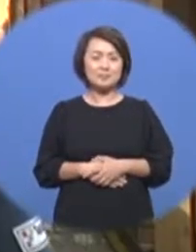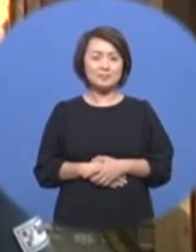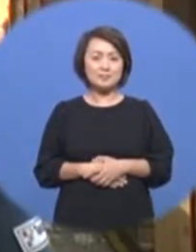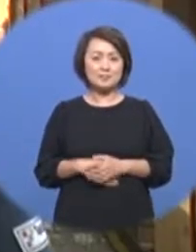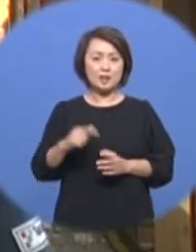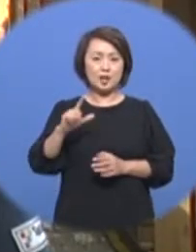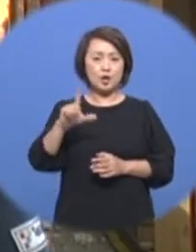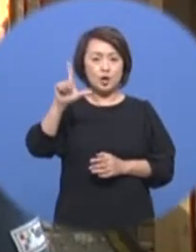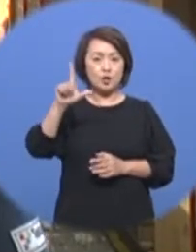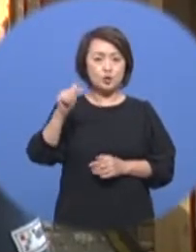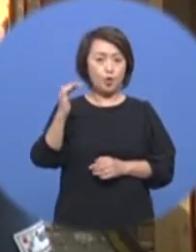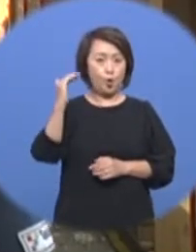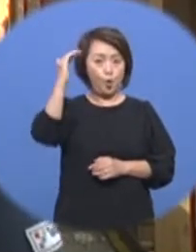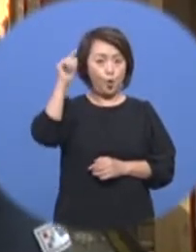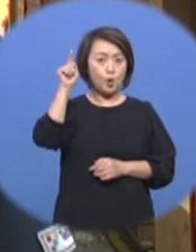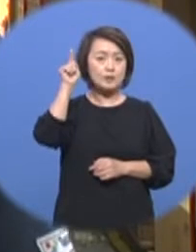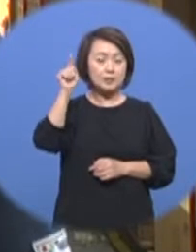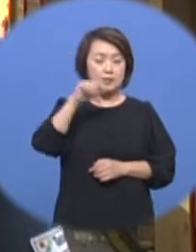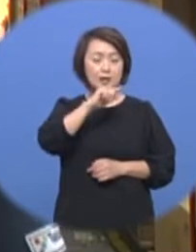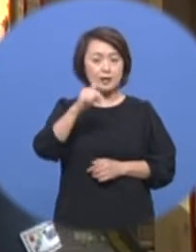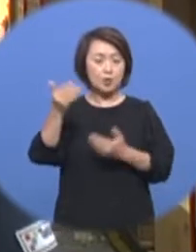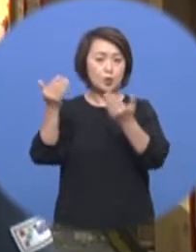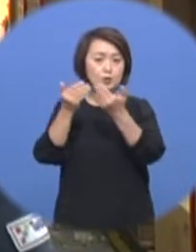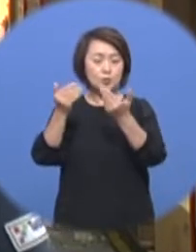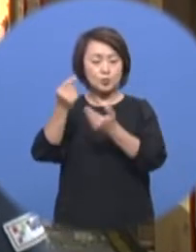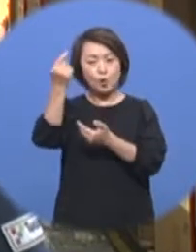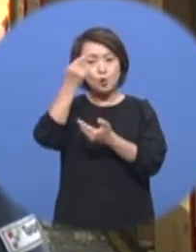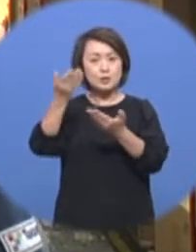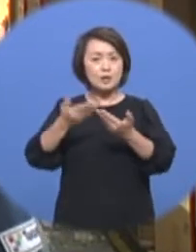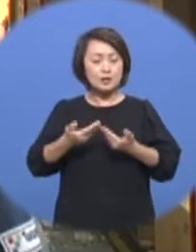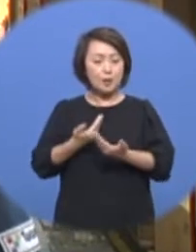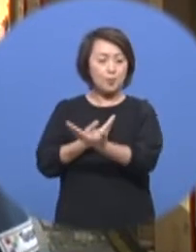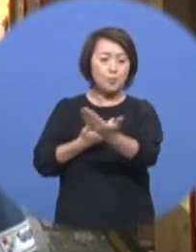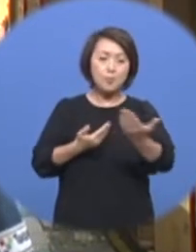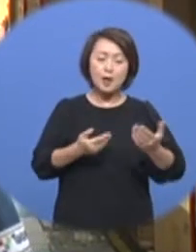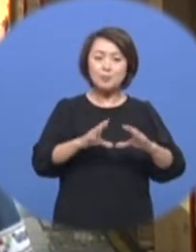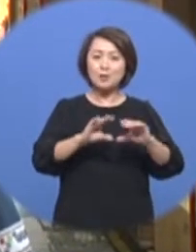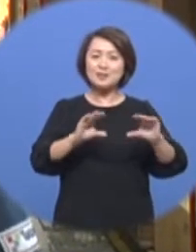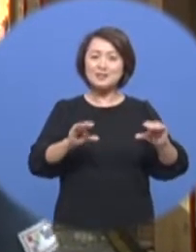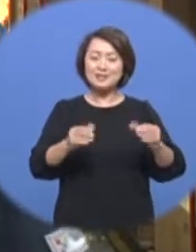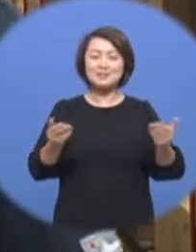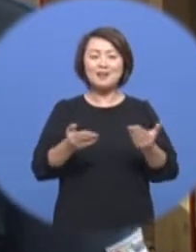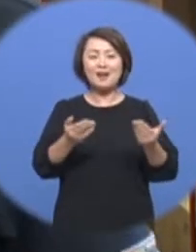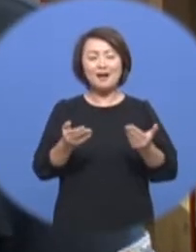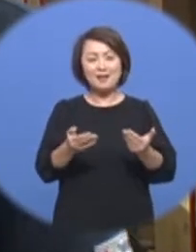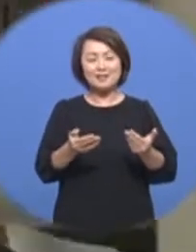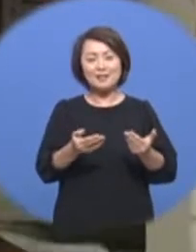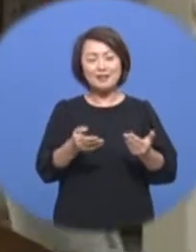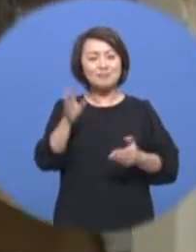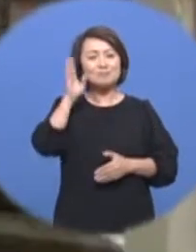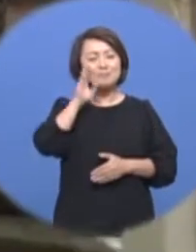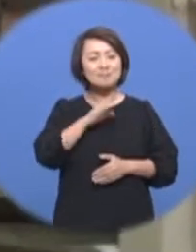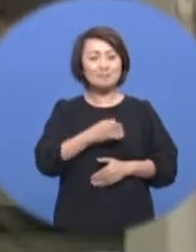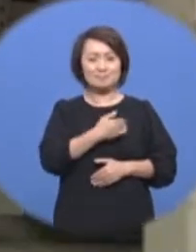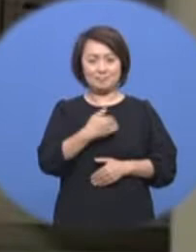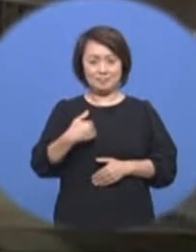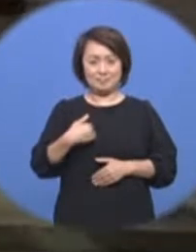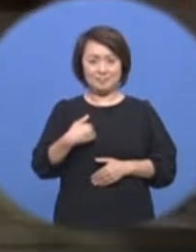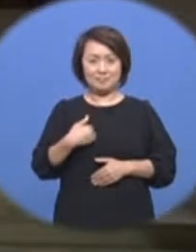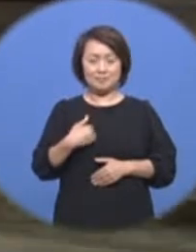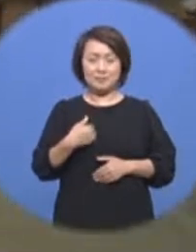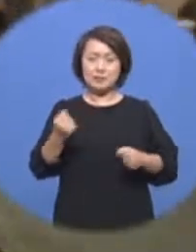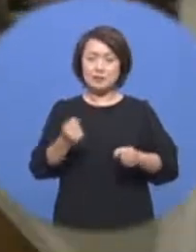上司がいろいろ業務を教えてくれたり、みんな優しくて働きやすいです。作業